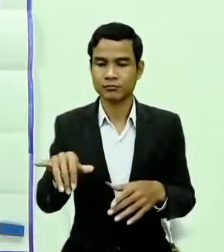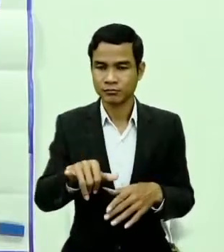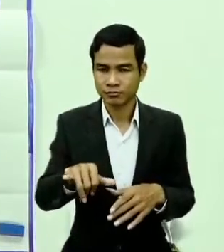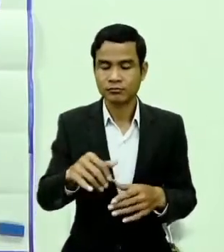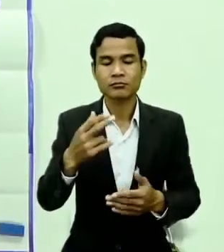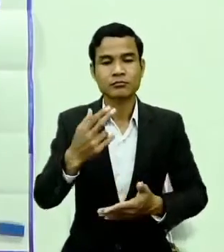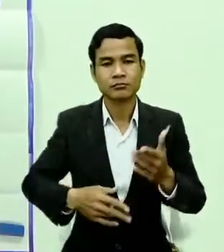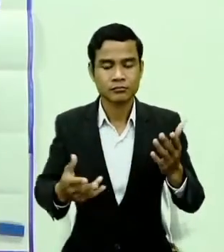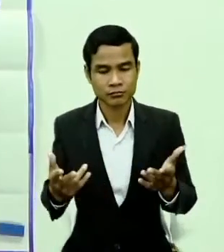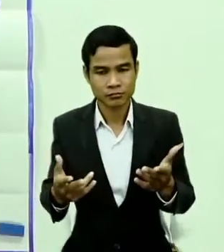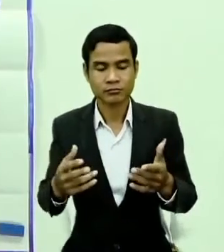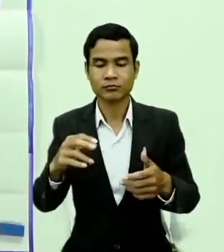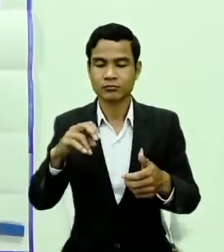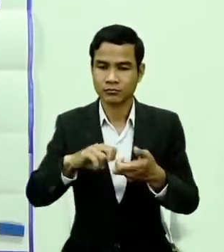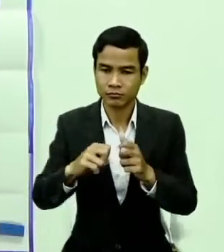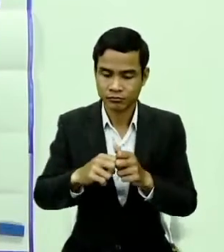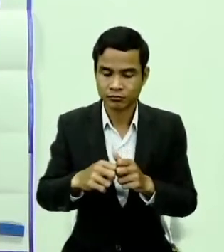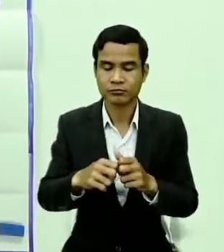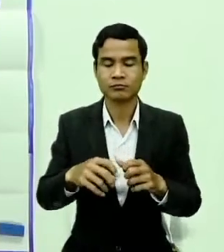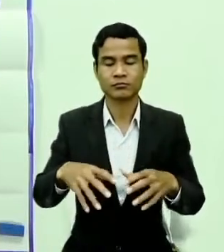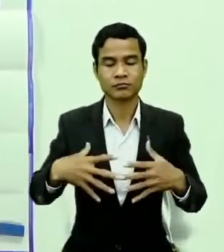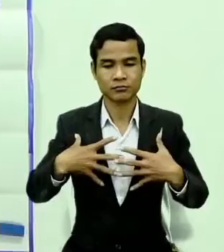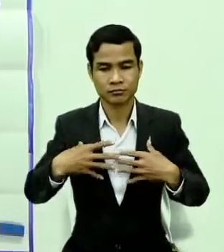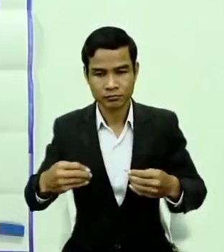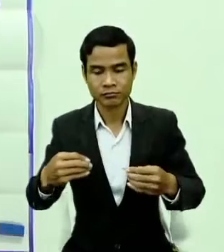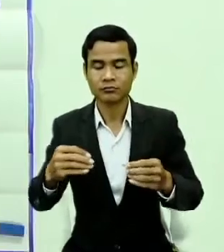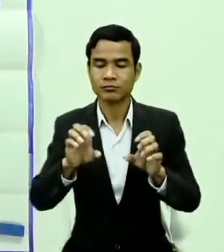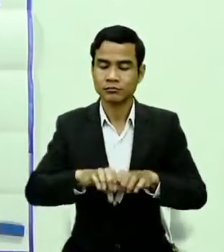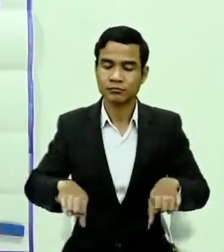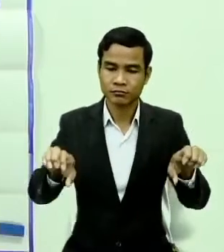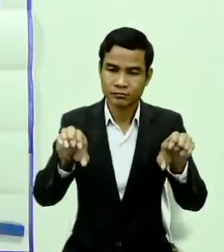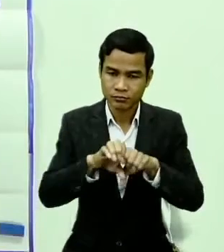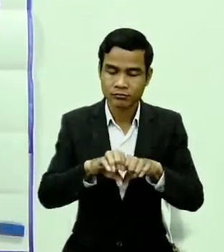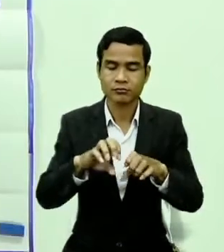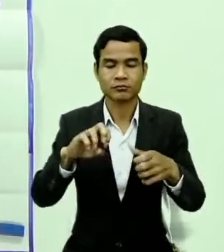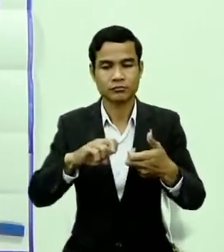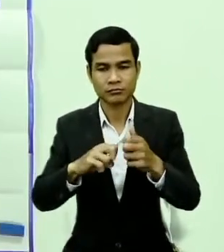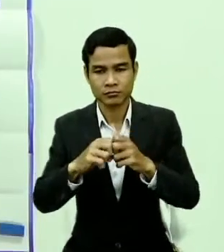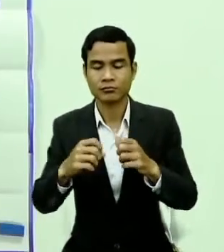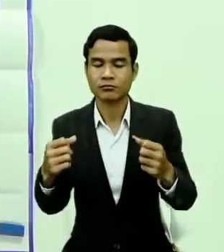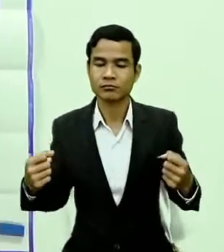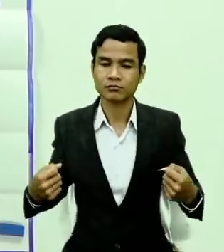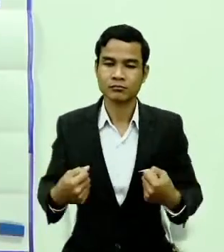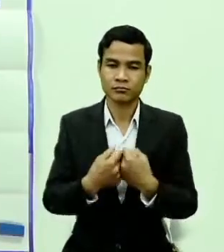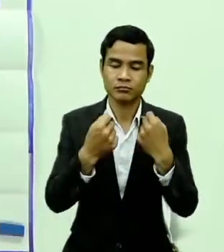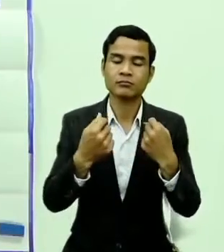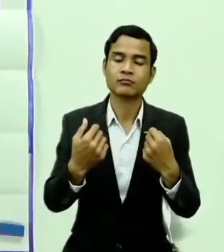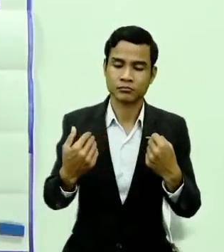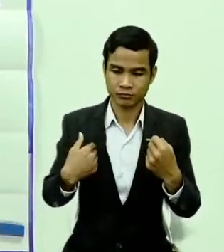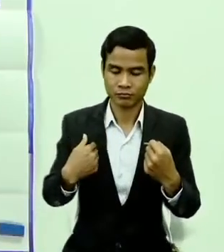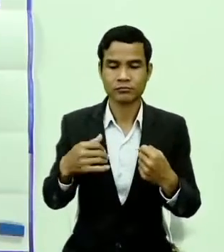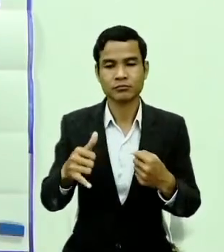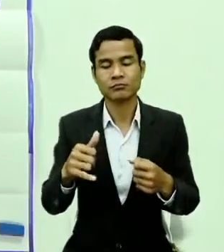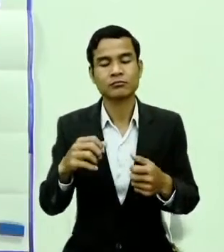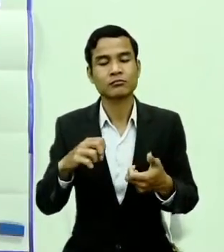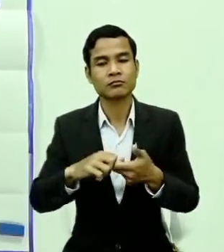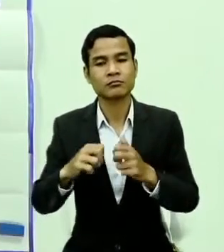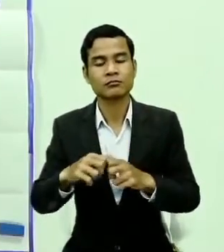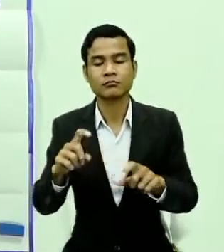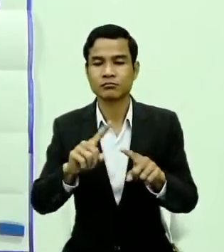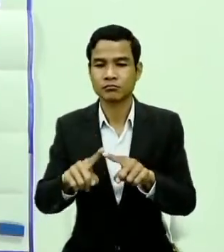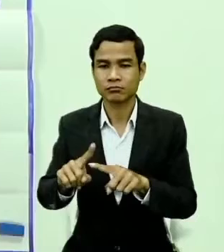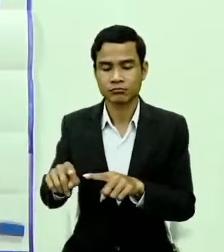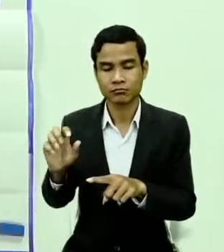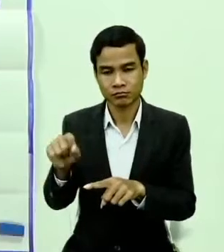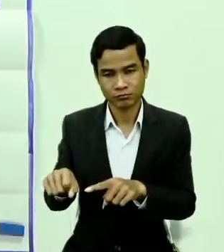ấy khá con bà nhà hà sọc phê bà nhà hà thò mệt chi chà bà nhà hà cô thân hạ cho rưu mới có bà nhà hà ấy xem xem